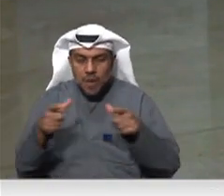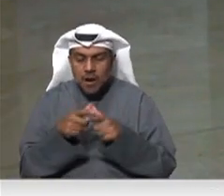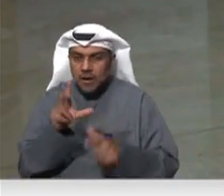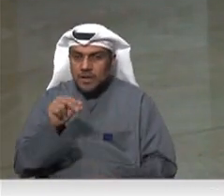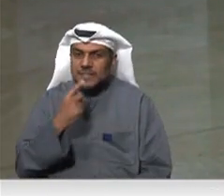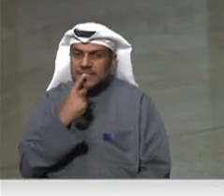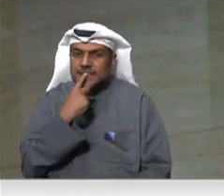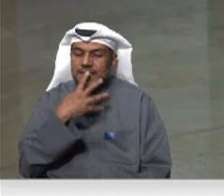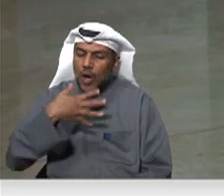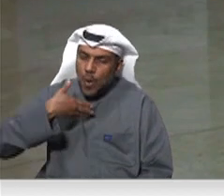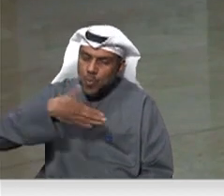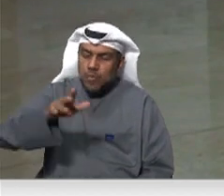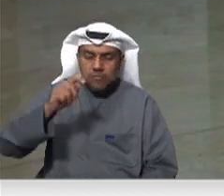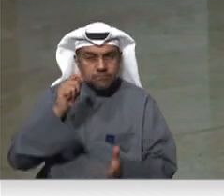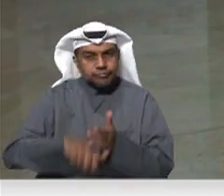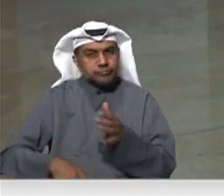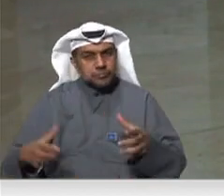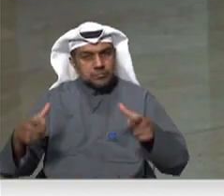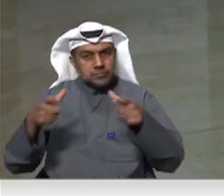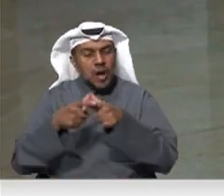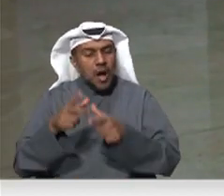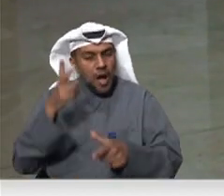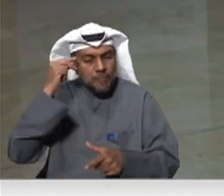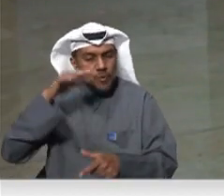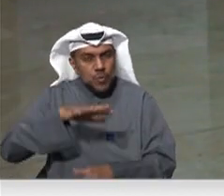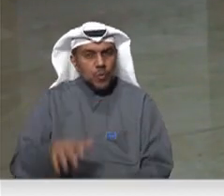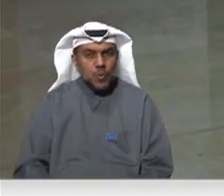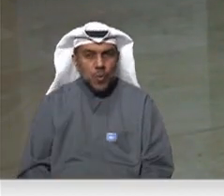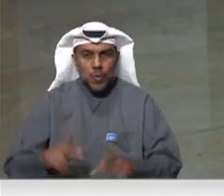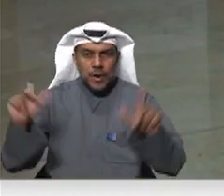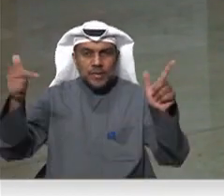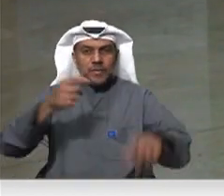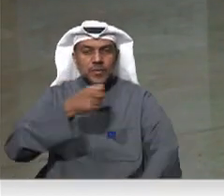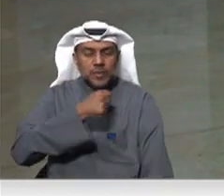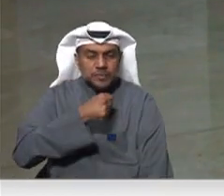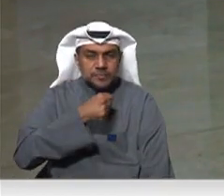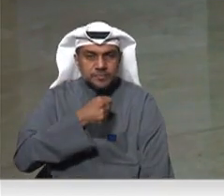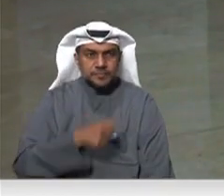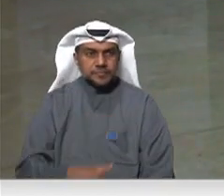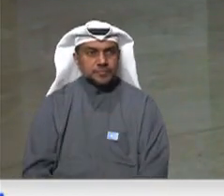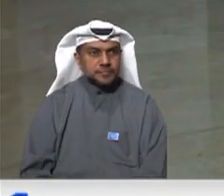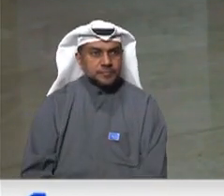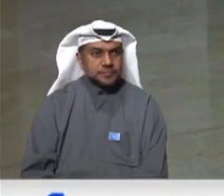للسنوات القادمة. حكيمة دماز، تلفزيون دولة الكويت، الجزائر.